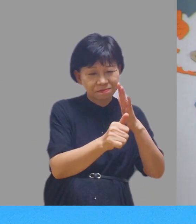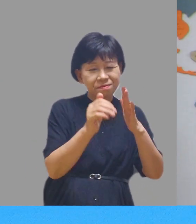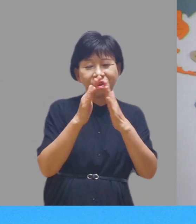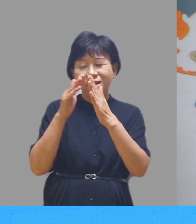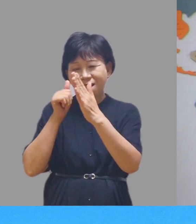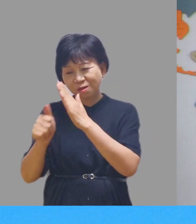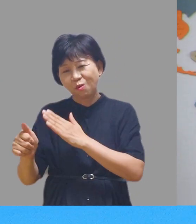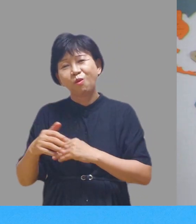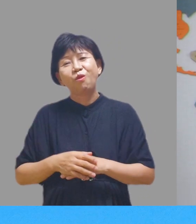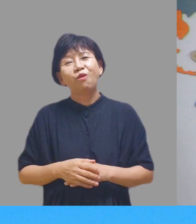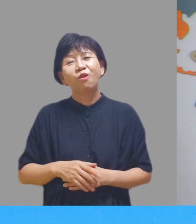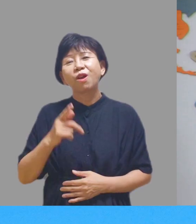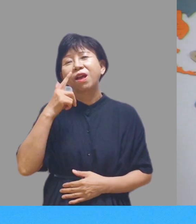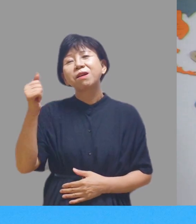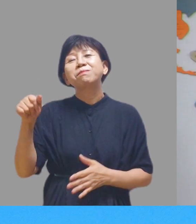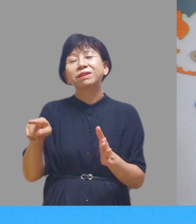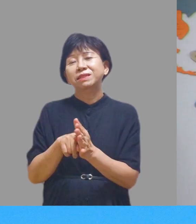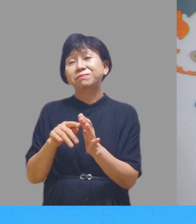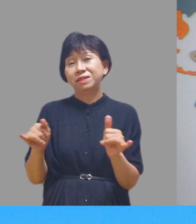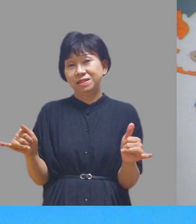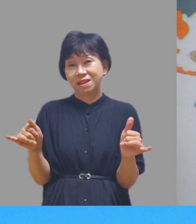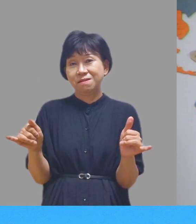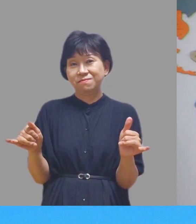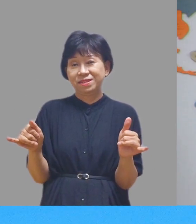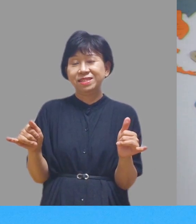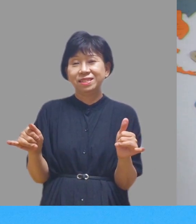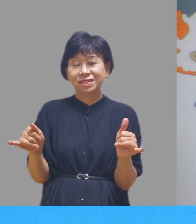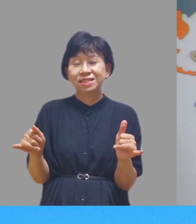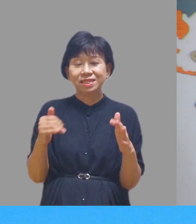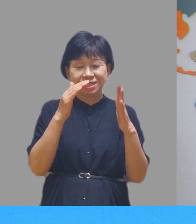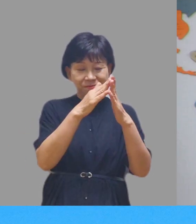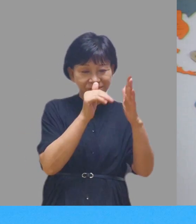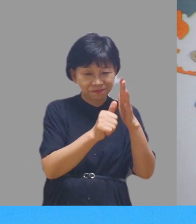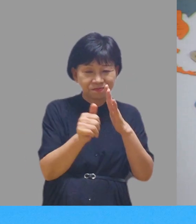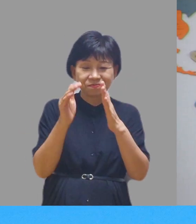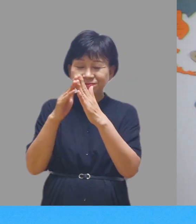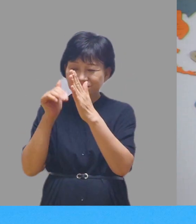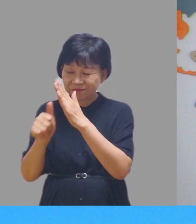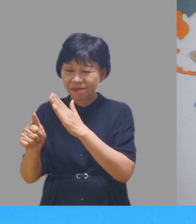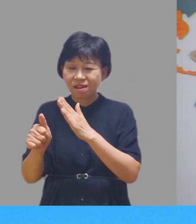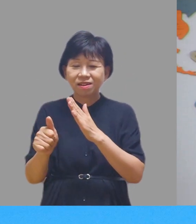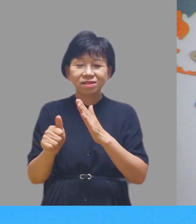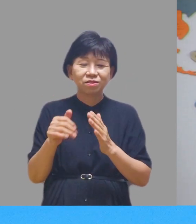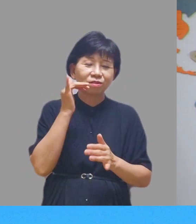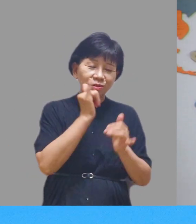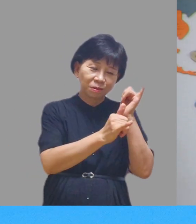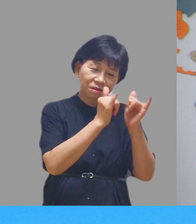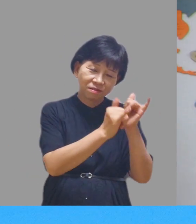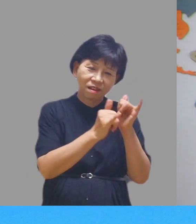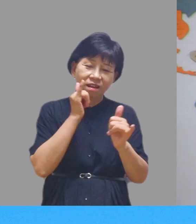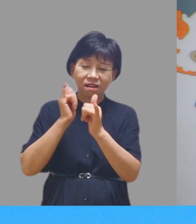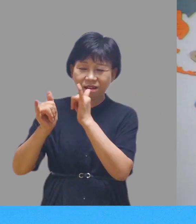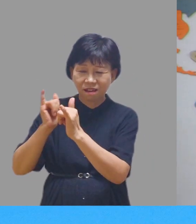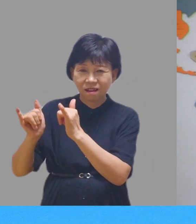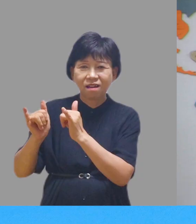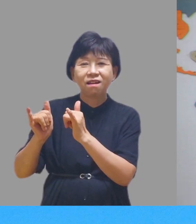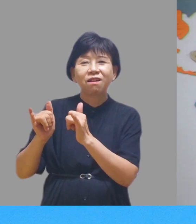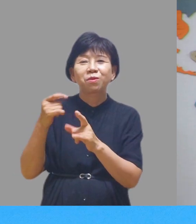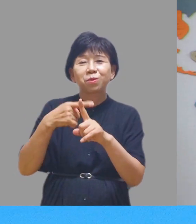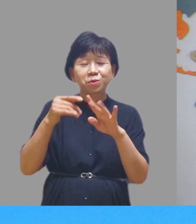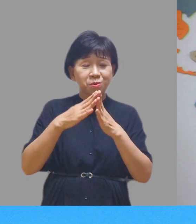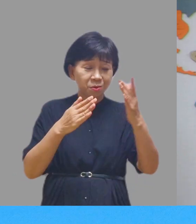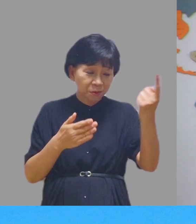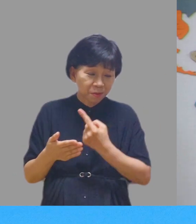신방팀에서 아버지의 신앙의 단계에 있는 분들이 또 그분들을 좀 돌아보시고 연락도 하시고, 또 교회에